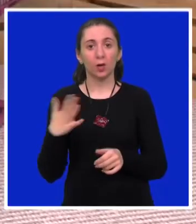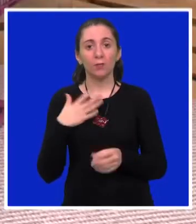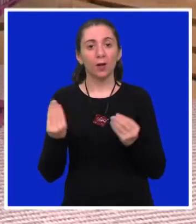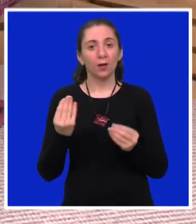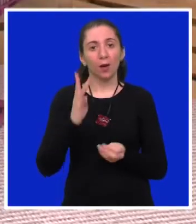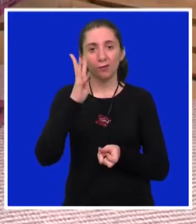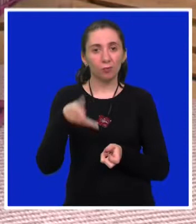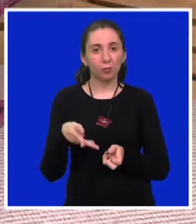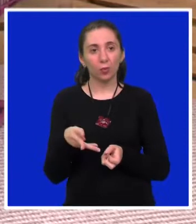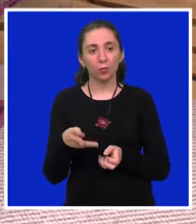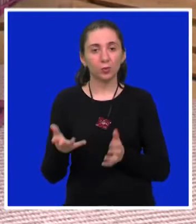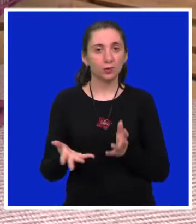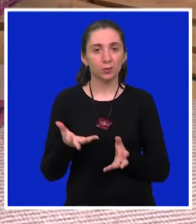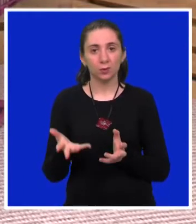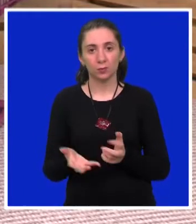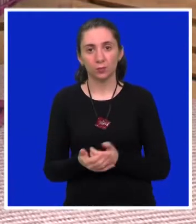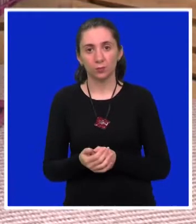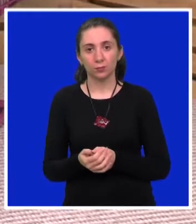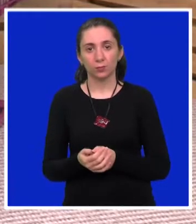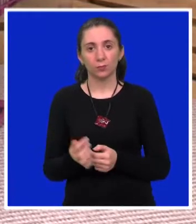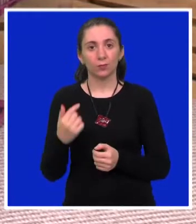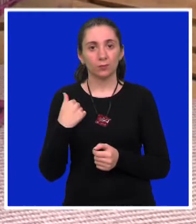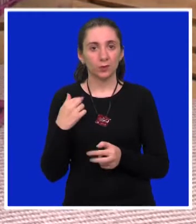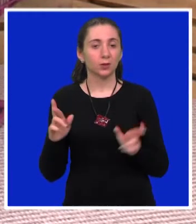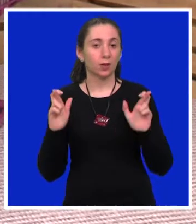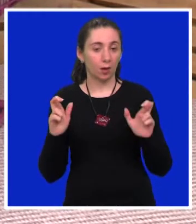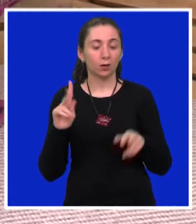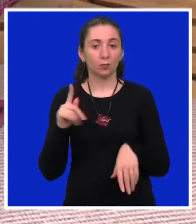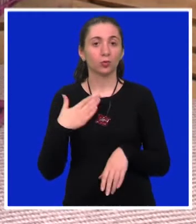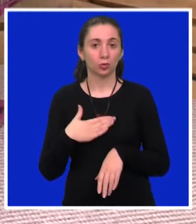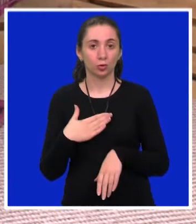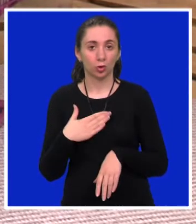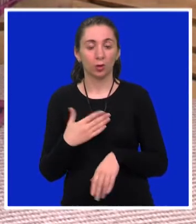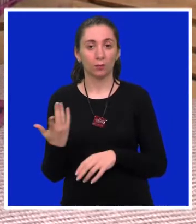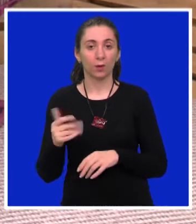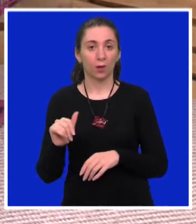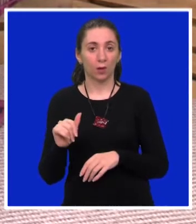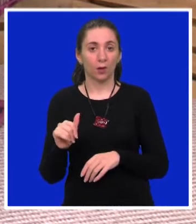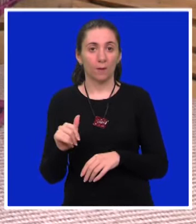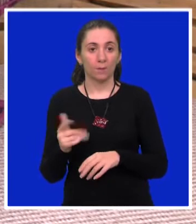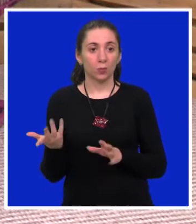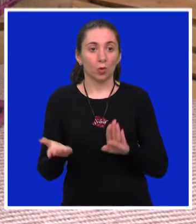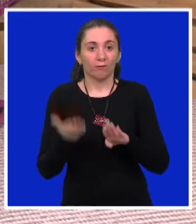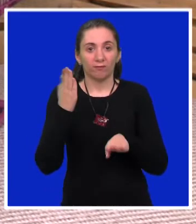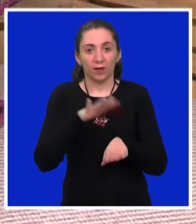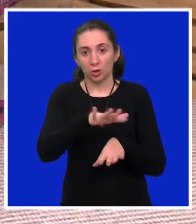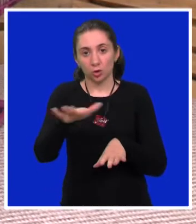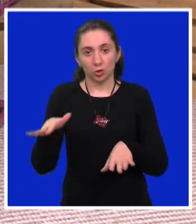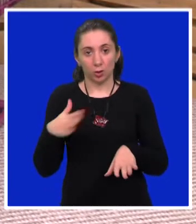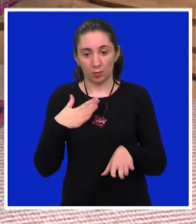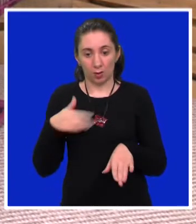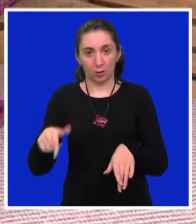li nekakvu procjenu? Pa ovako, ja se nekako nadam i želim, naravno, da je do većine